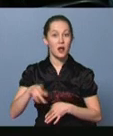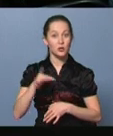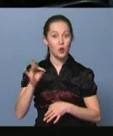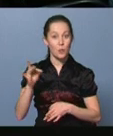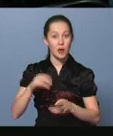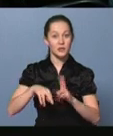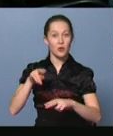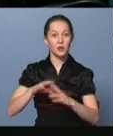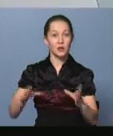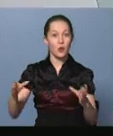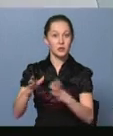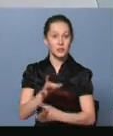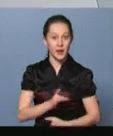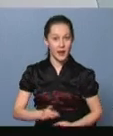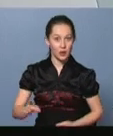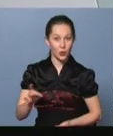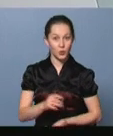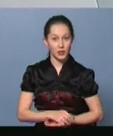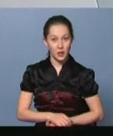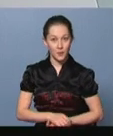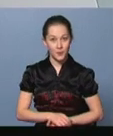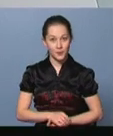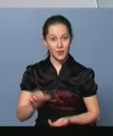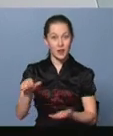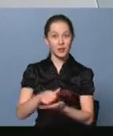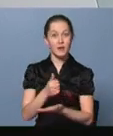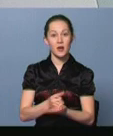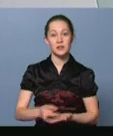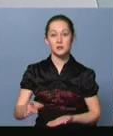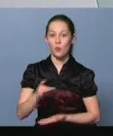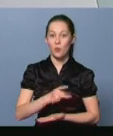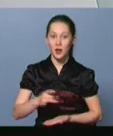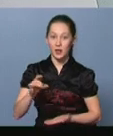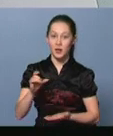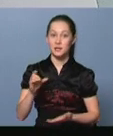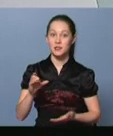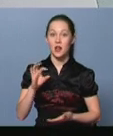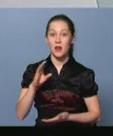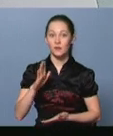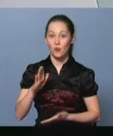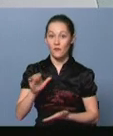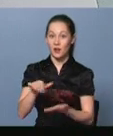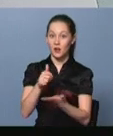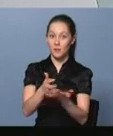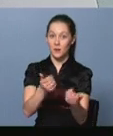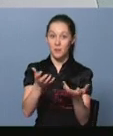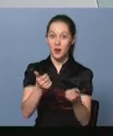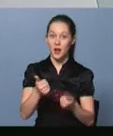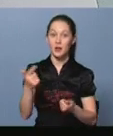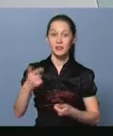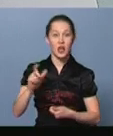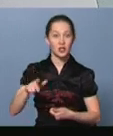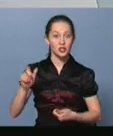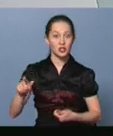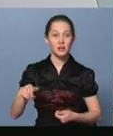строительной отрасли региона. Глава Удмуртии Александр Соловьев провел очередной прием граждан в региональной общественной приемной